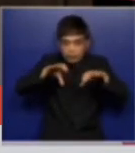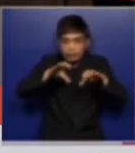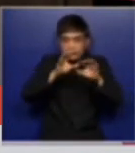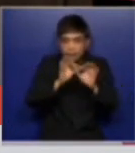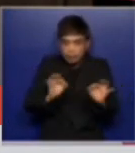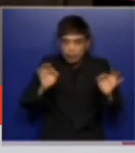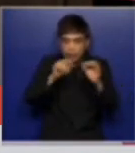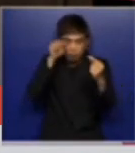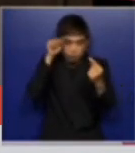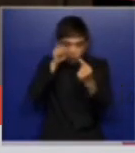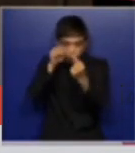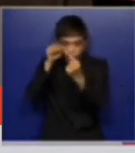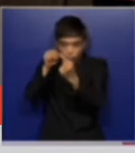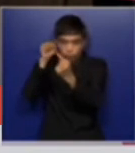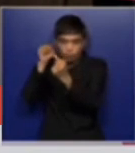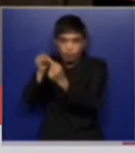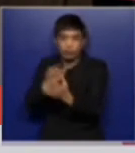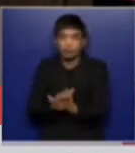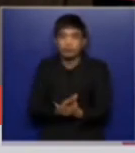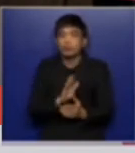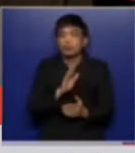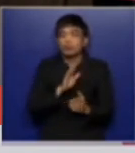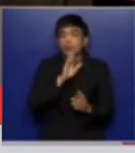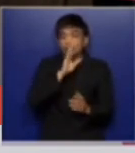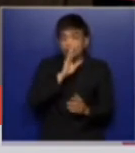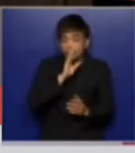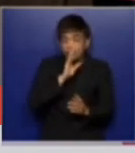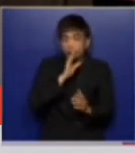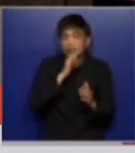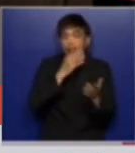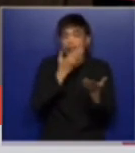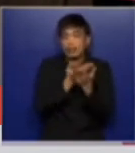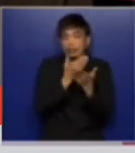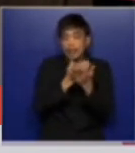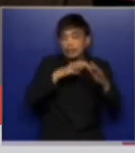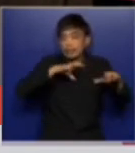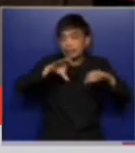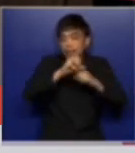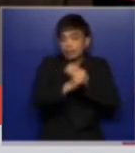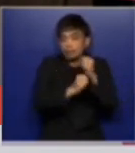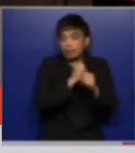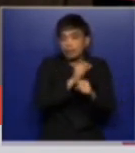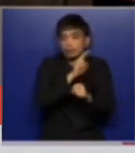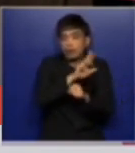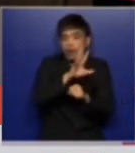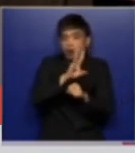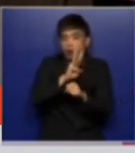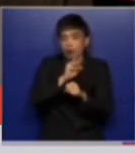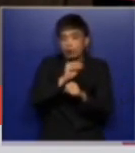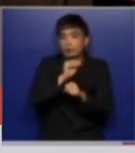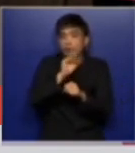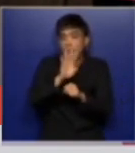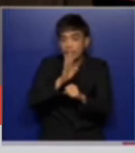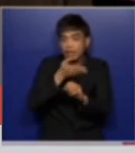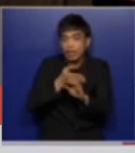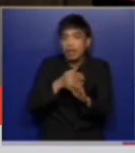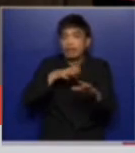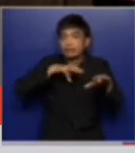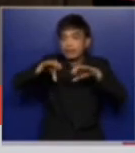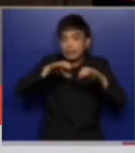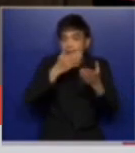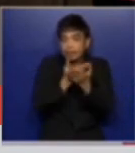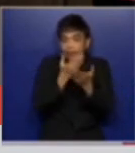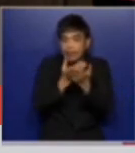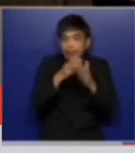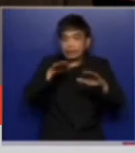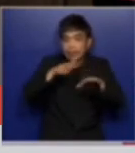ราะการจัดงบประมาณรายจ่ายประจำปี2564นั้นเป็นการจัดทำงบประมาณก่อนที่จะเกิดสถานการณ์โควิด